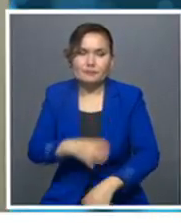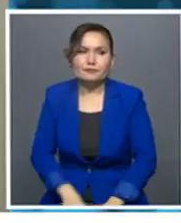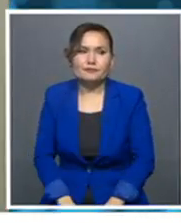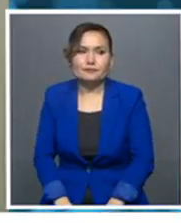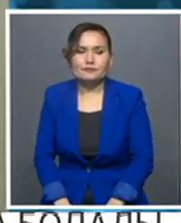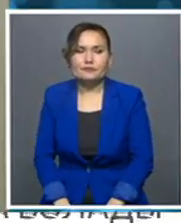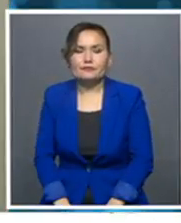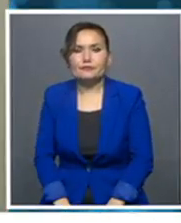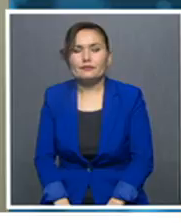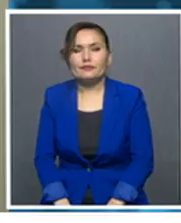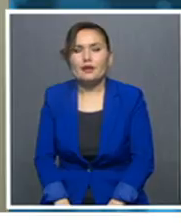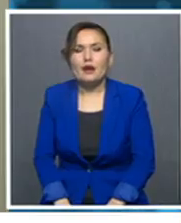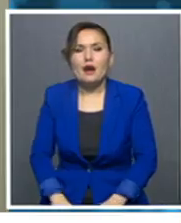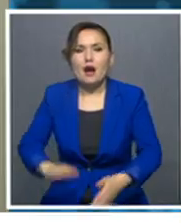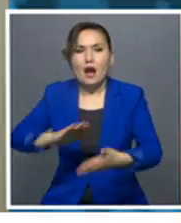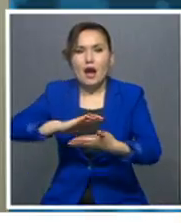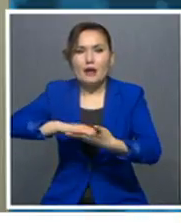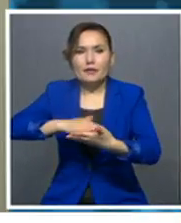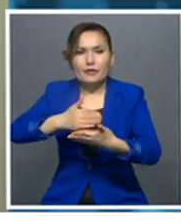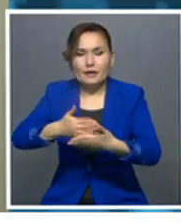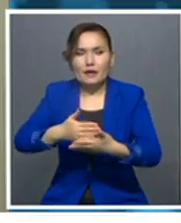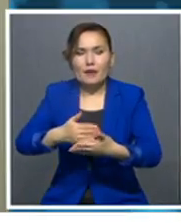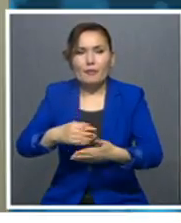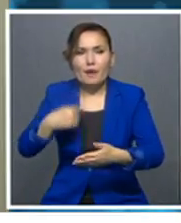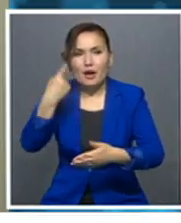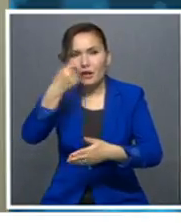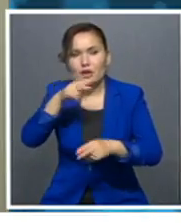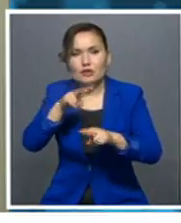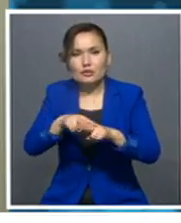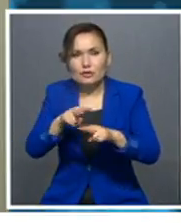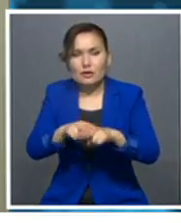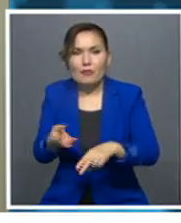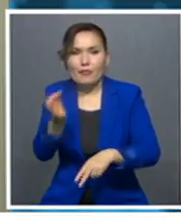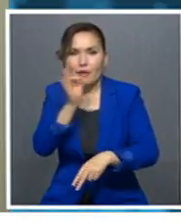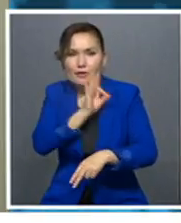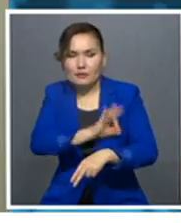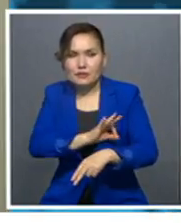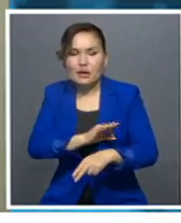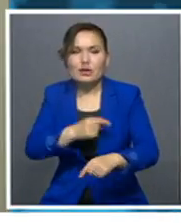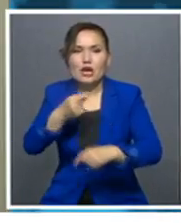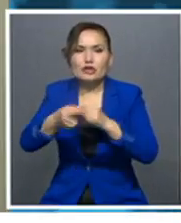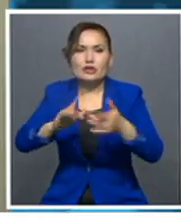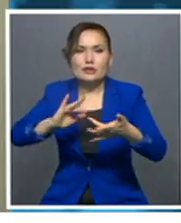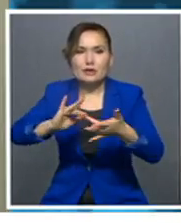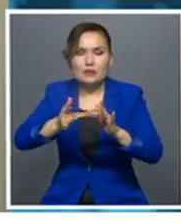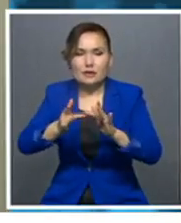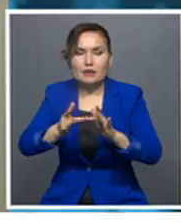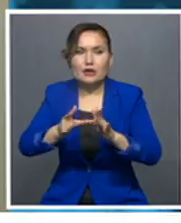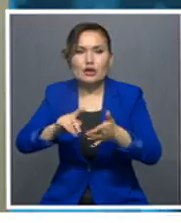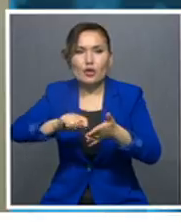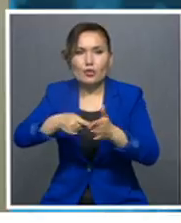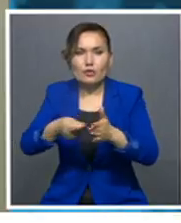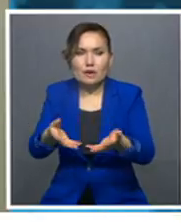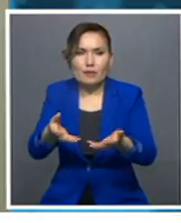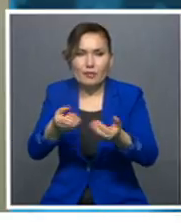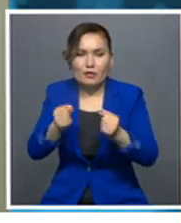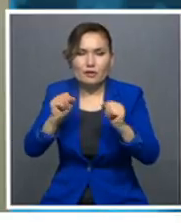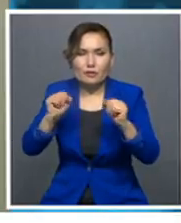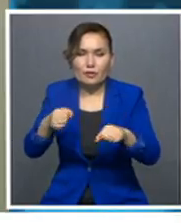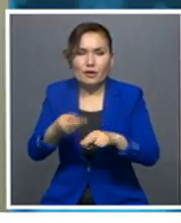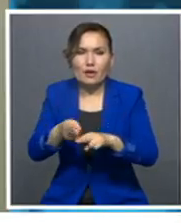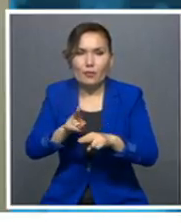Төлқұжатты қосу адамдарға Digital ID-ға құжатты қосқан кезде таңдау мүмкіндігі беріледі. Бұл өз кезегінде